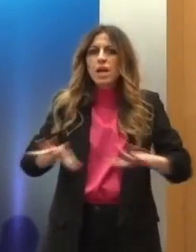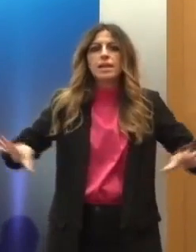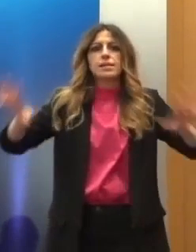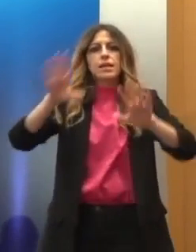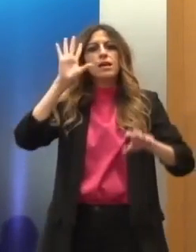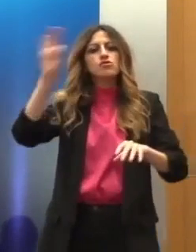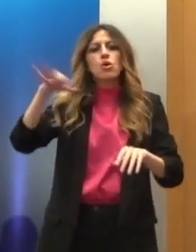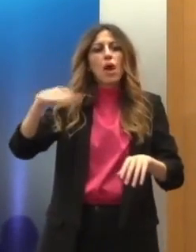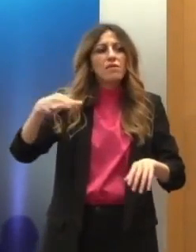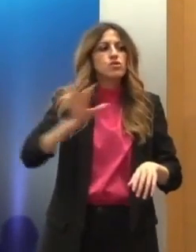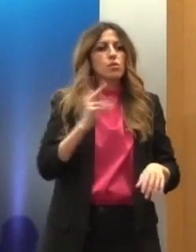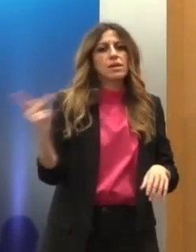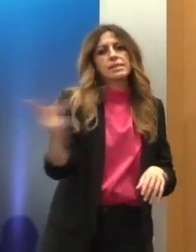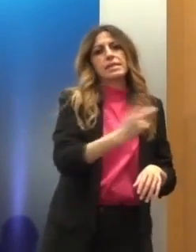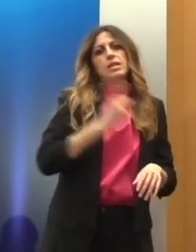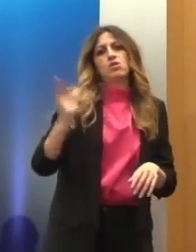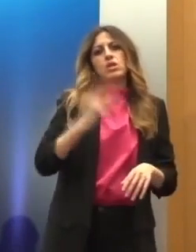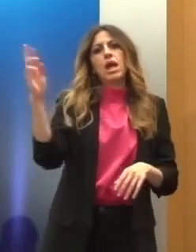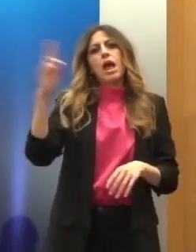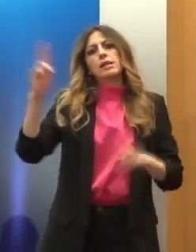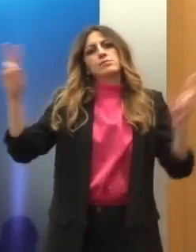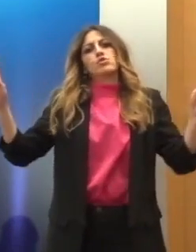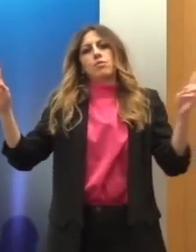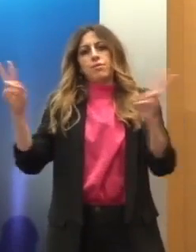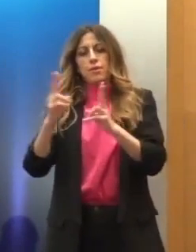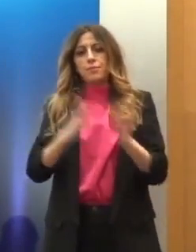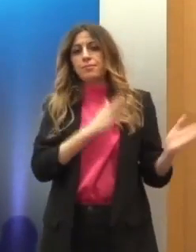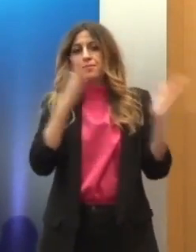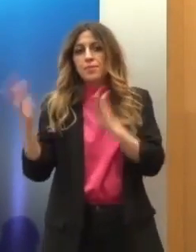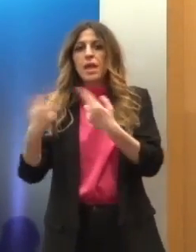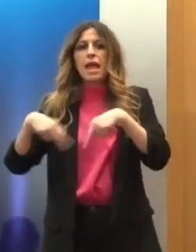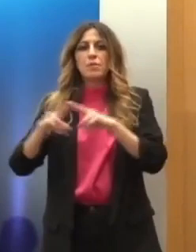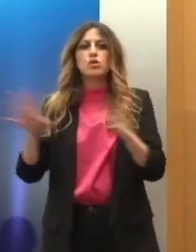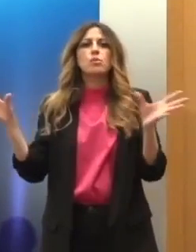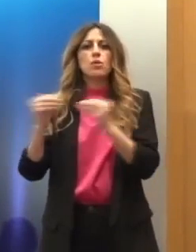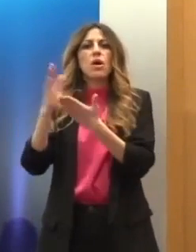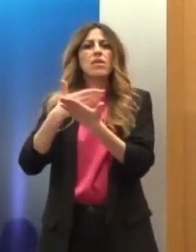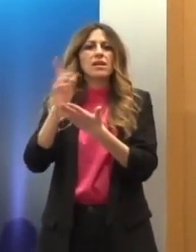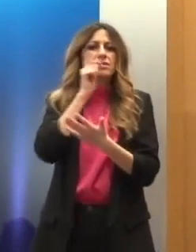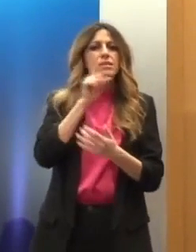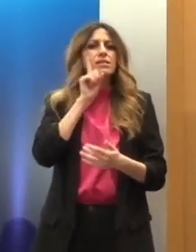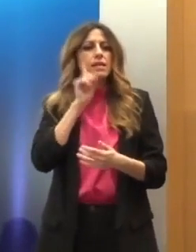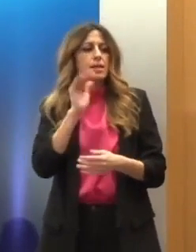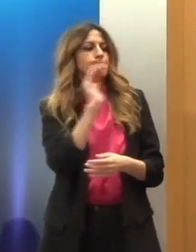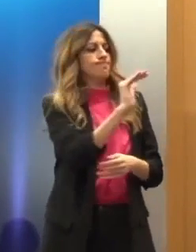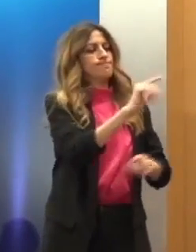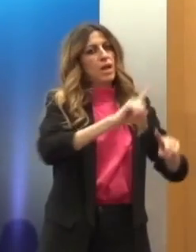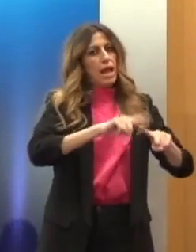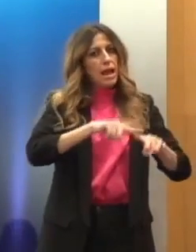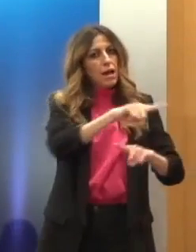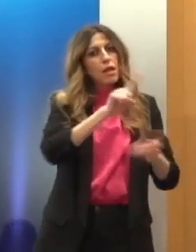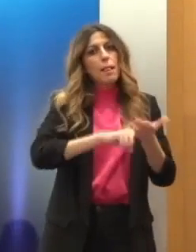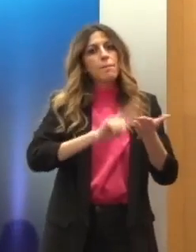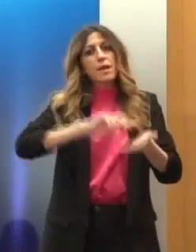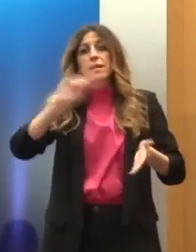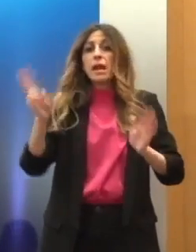κοινού κατά του ρατσισμού. Απ' την άλλη, η Επιτροπή Κατά των Φυλετικών Διακρίσεων κάλεσε την Ελλάδα να απαγορεύσει